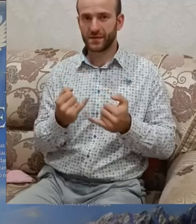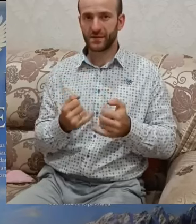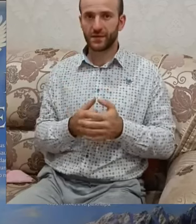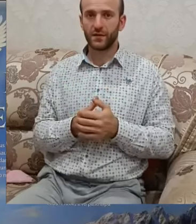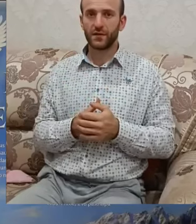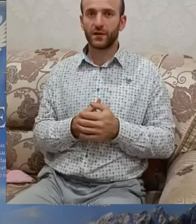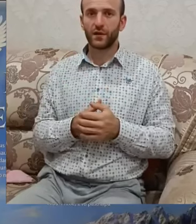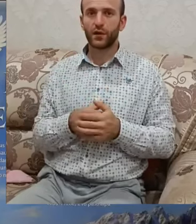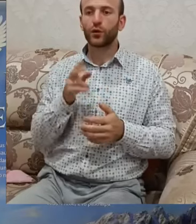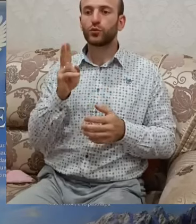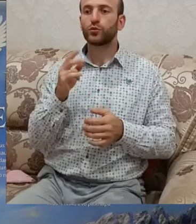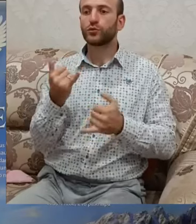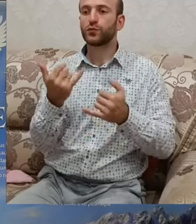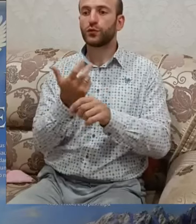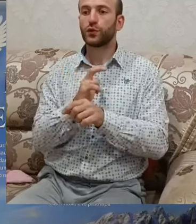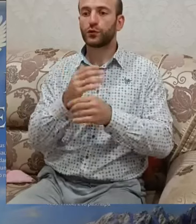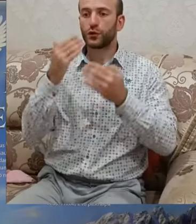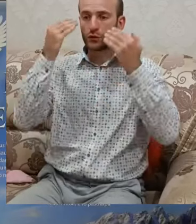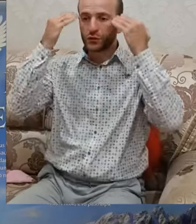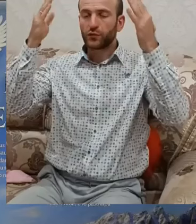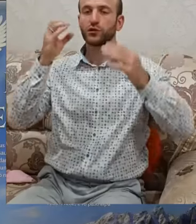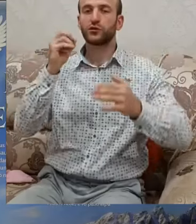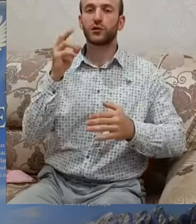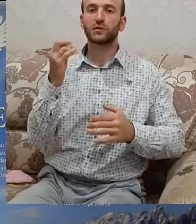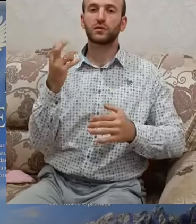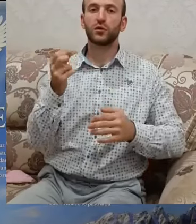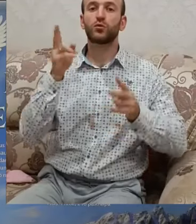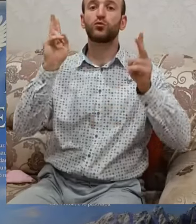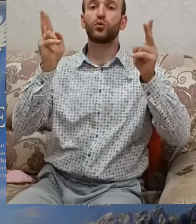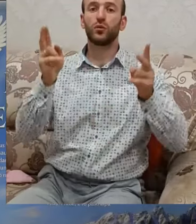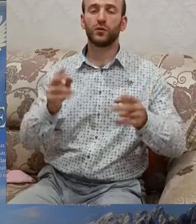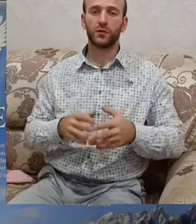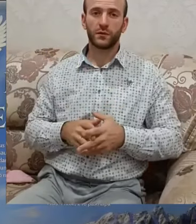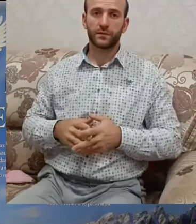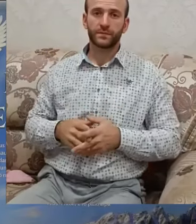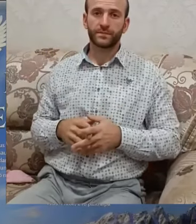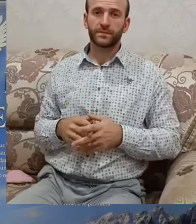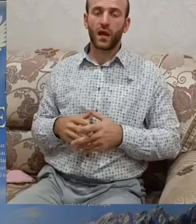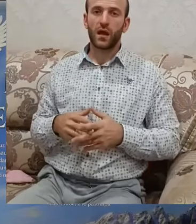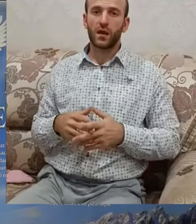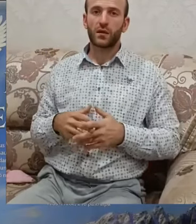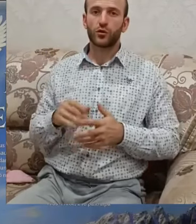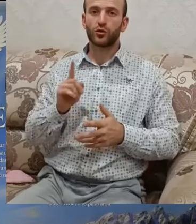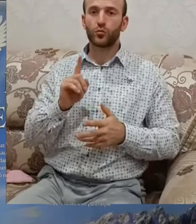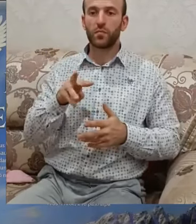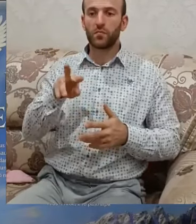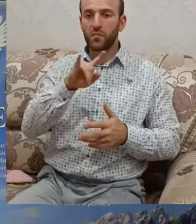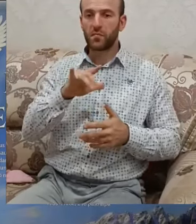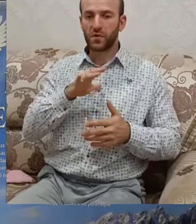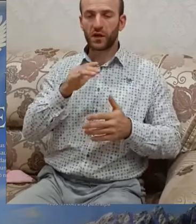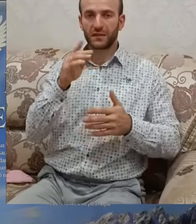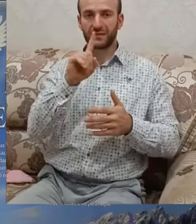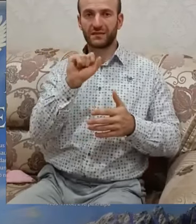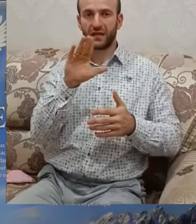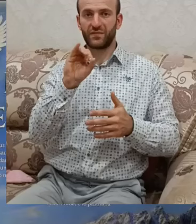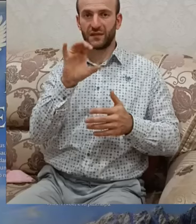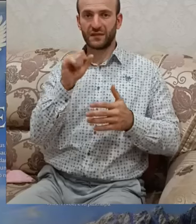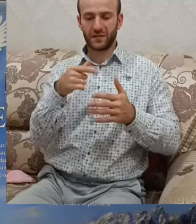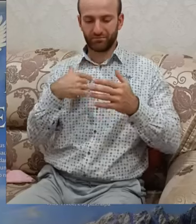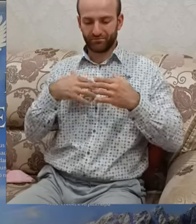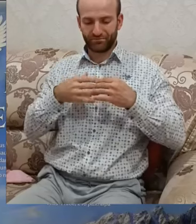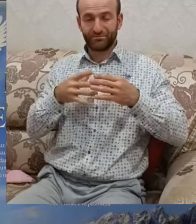šlovė? Кто сегодня эта слава Шекина? Kad prasiskvertume pro uždangą ir pamatytume. Чтоб мы прорвались через завесу и увидели. Kas yra tas Dievas,